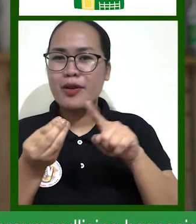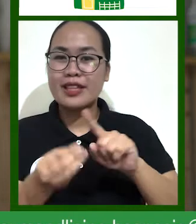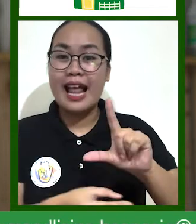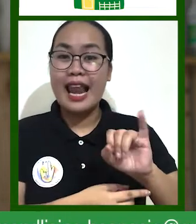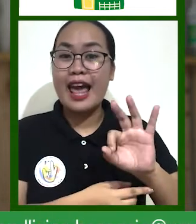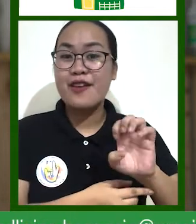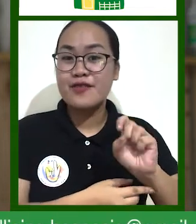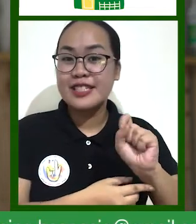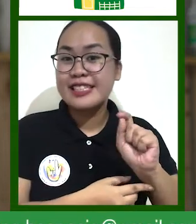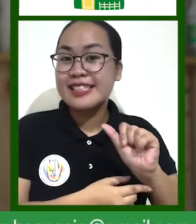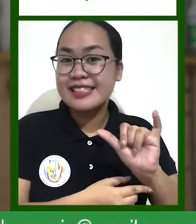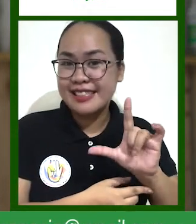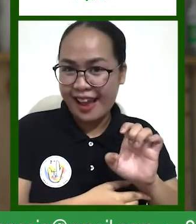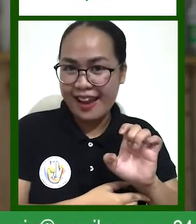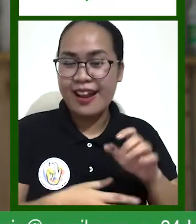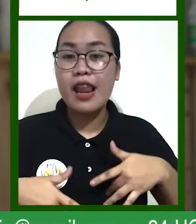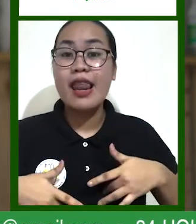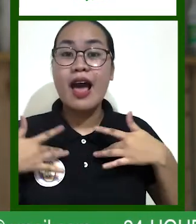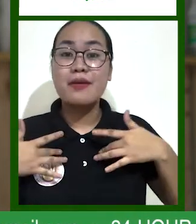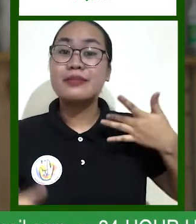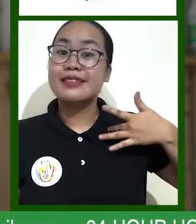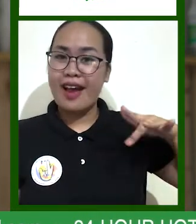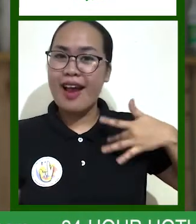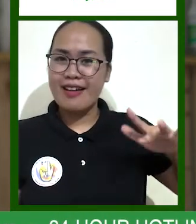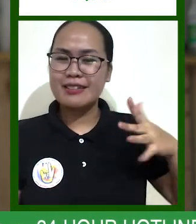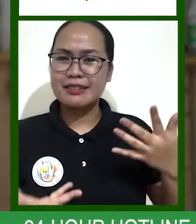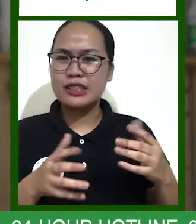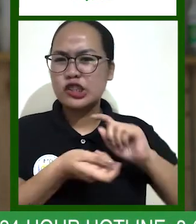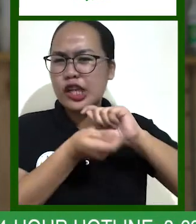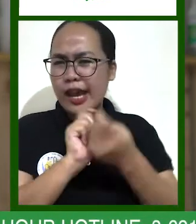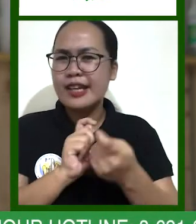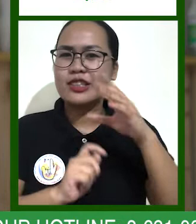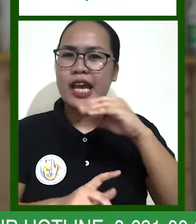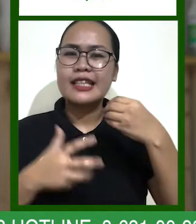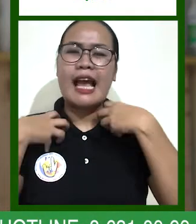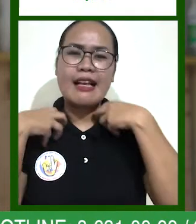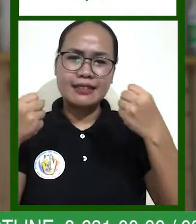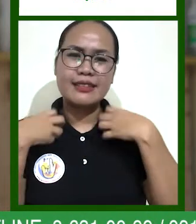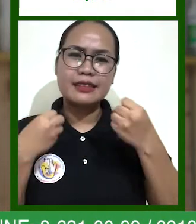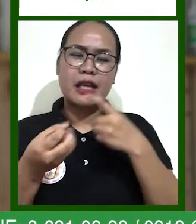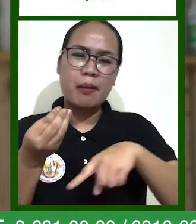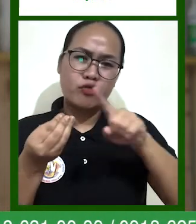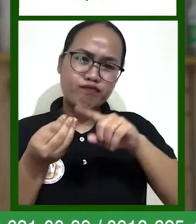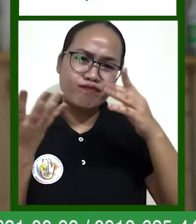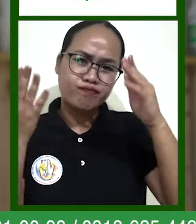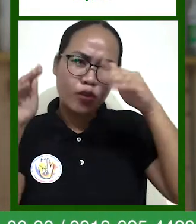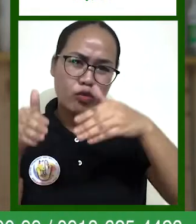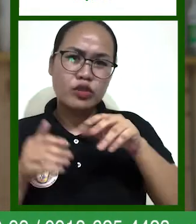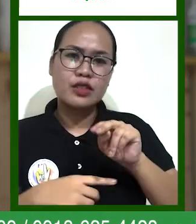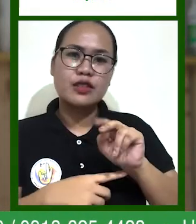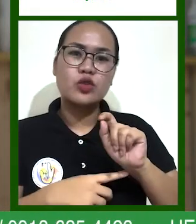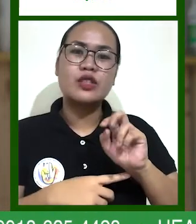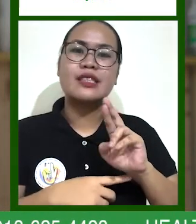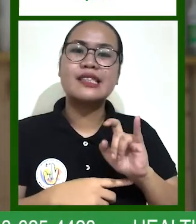and same way yung mga healthy habits po natin in time for Nutrition Month. Of course, nakasalang